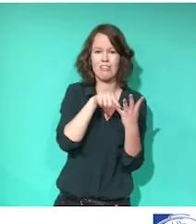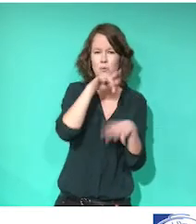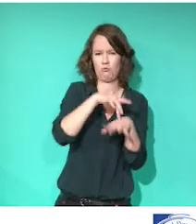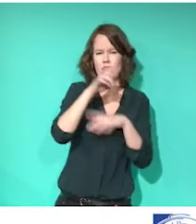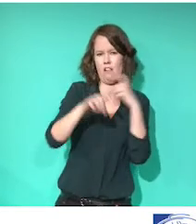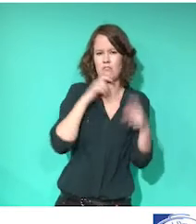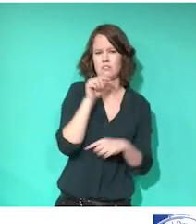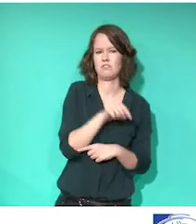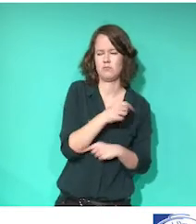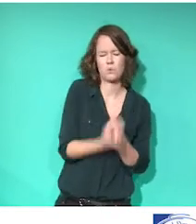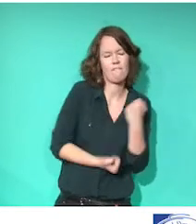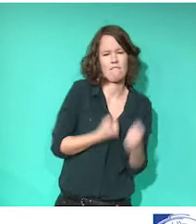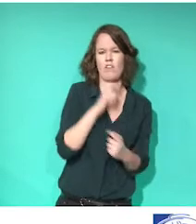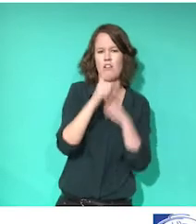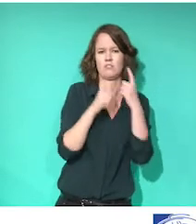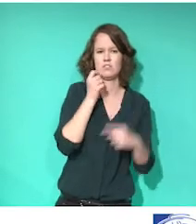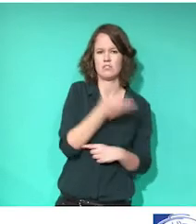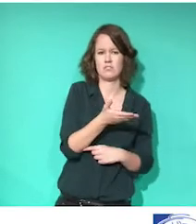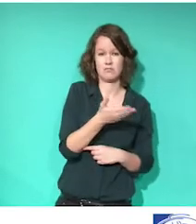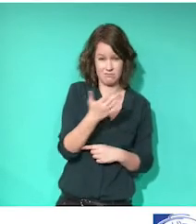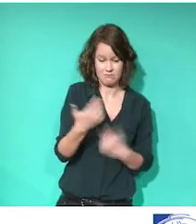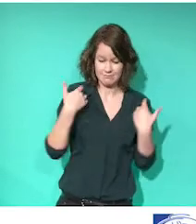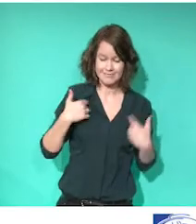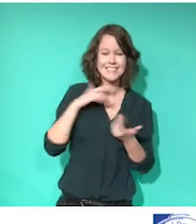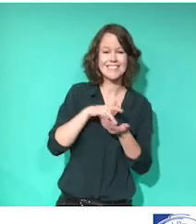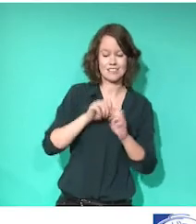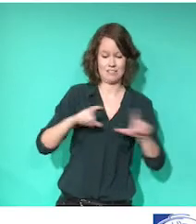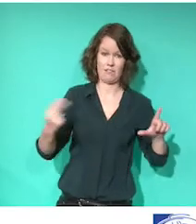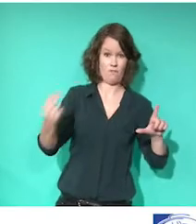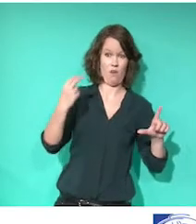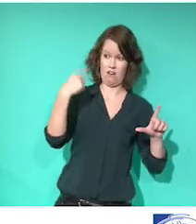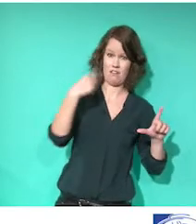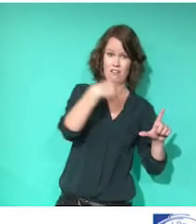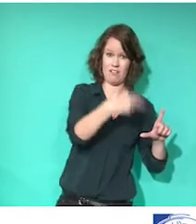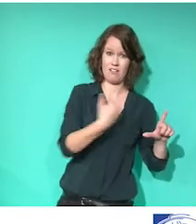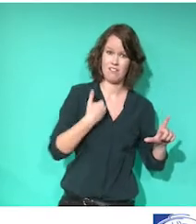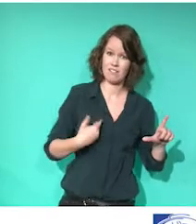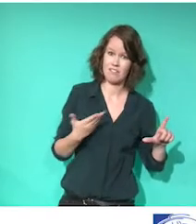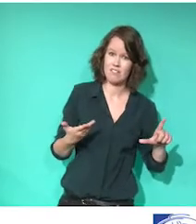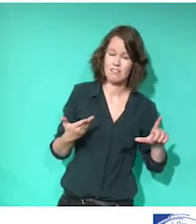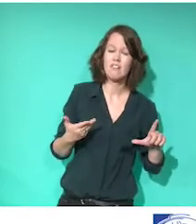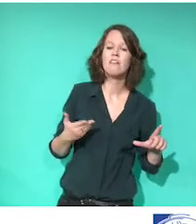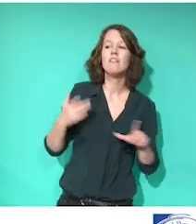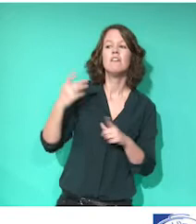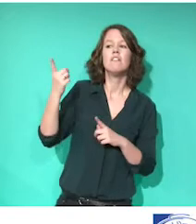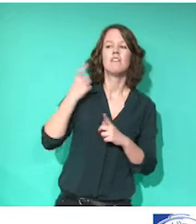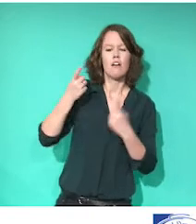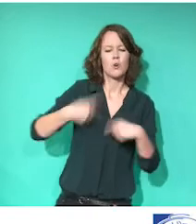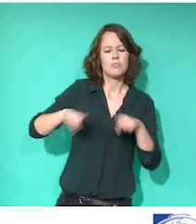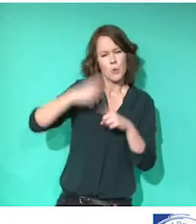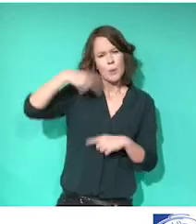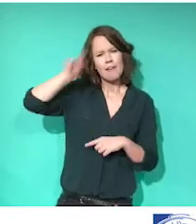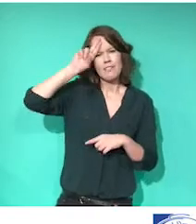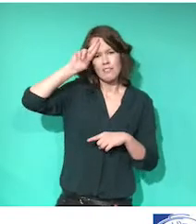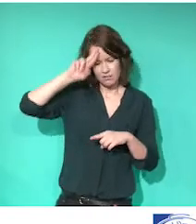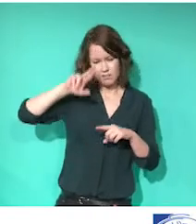violences. Allez voir notre site et vous pourrez lire ce que dit la Commission européenne. 80% de femmes